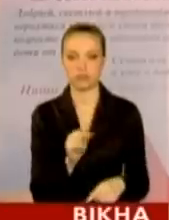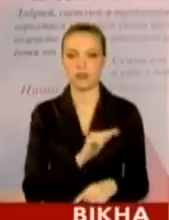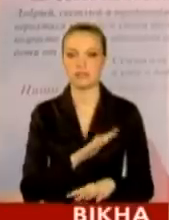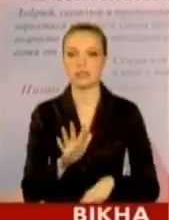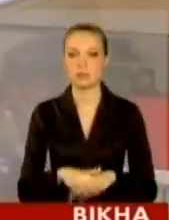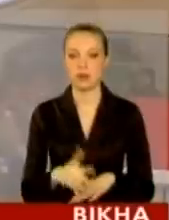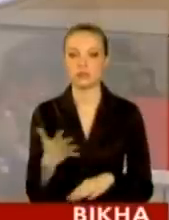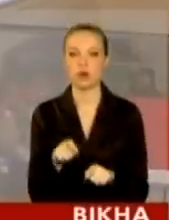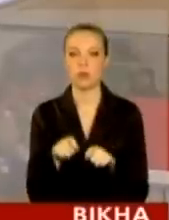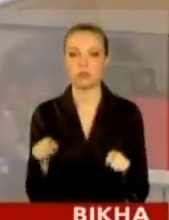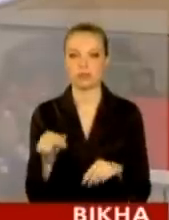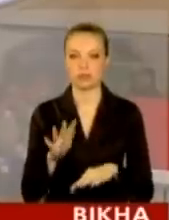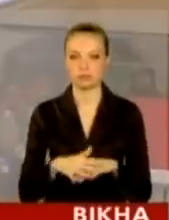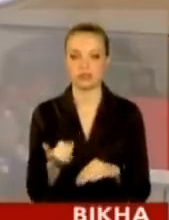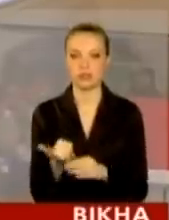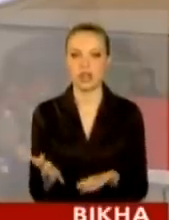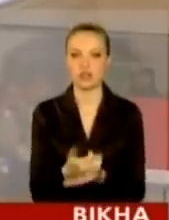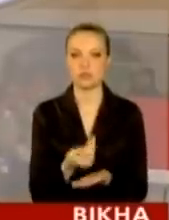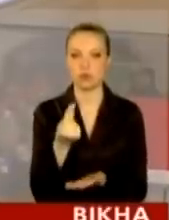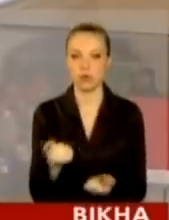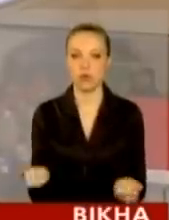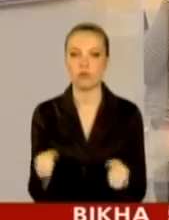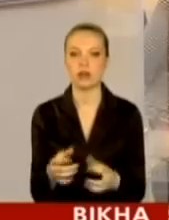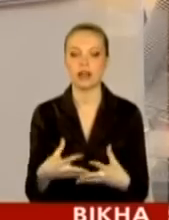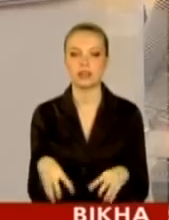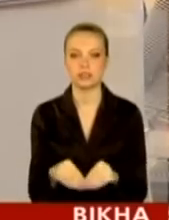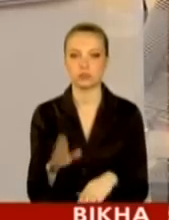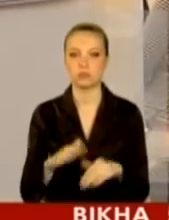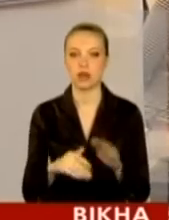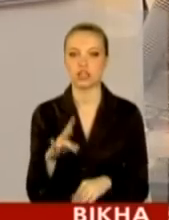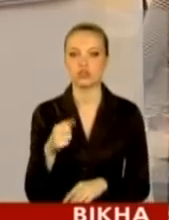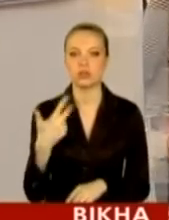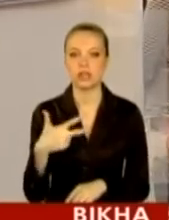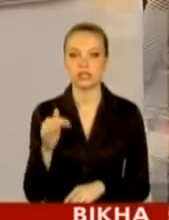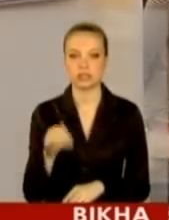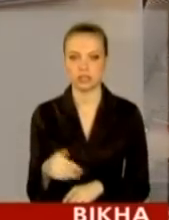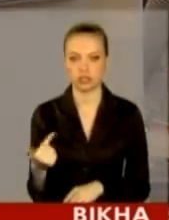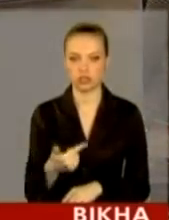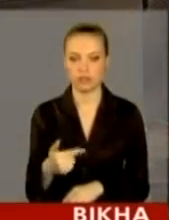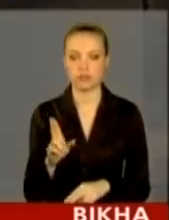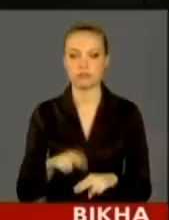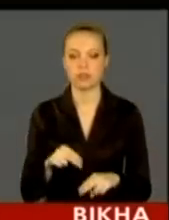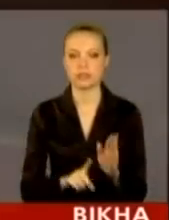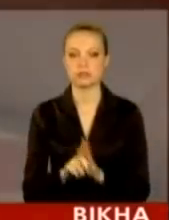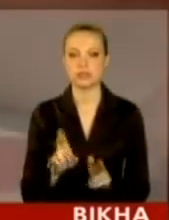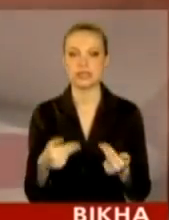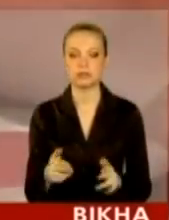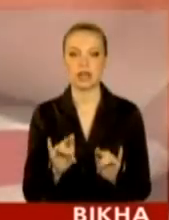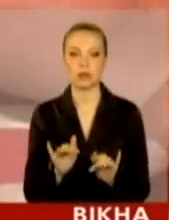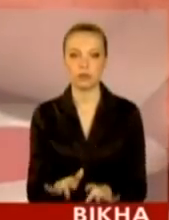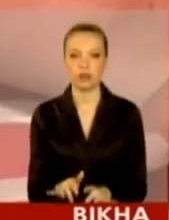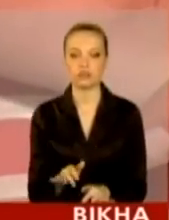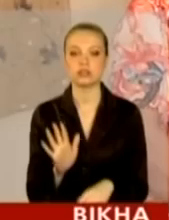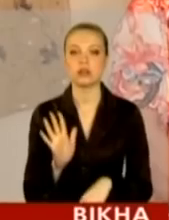банку, в якому відкрила рахунок для збору коштів, обікрала сім'ю майже на 30 тисяч гривень. Міліція почала кримінальне